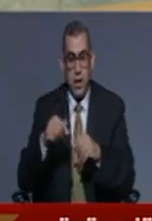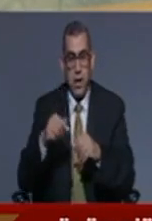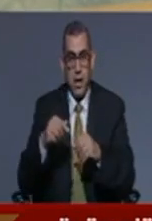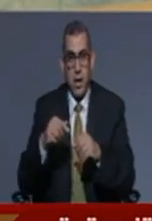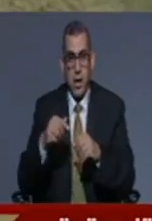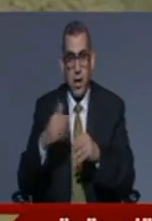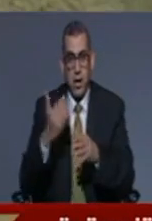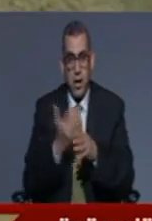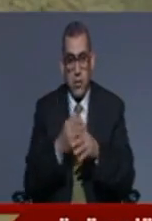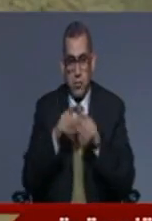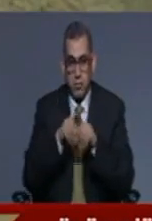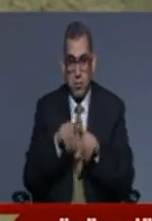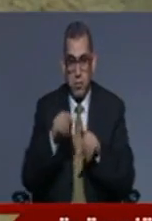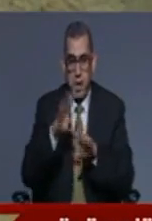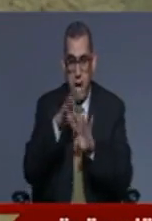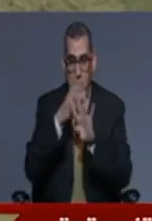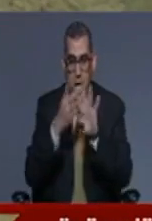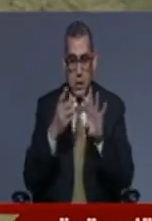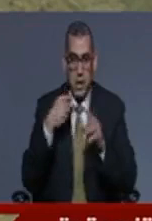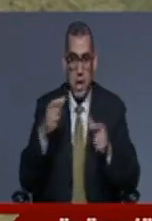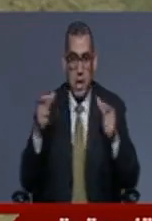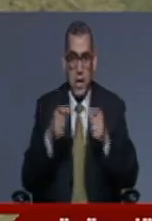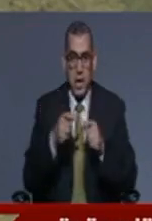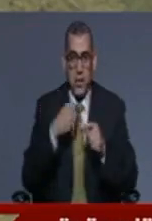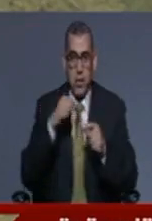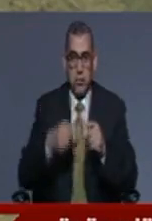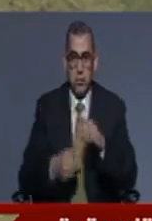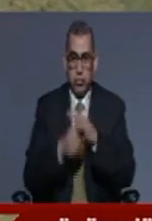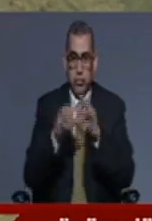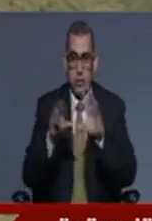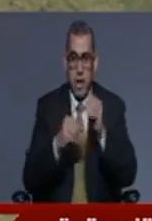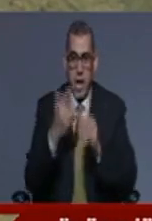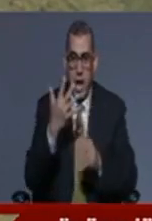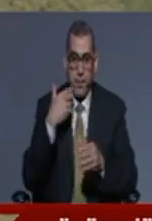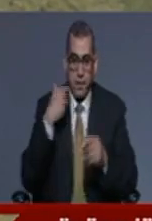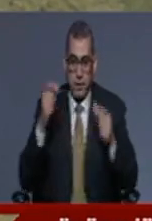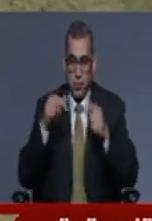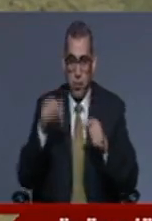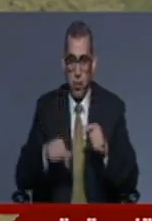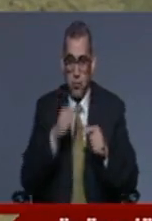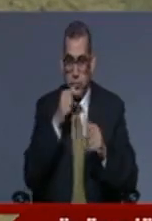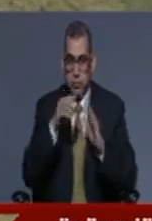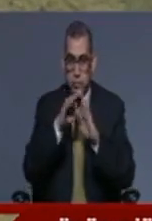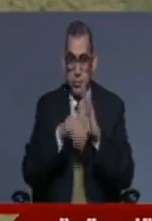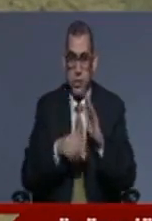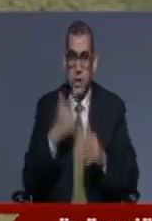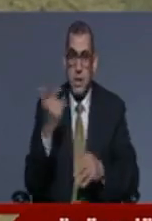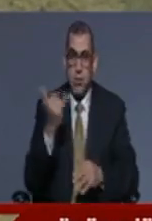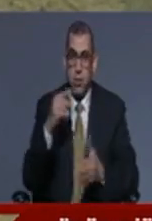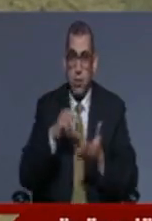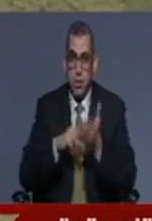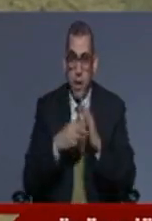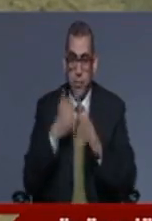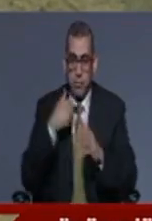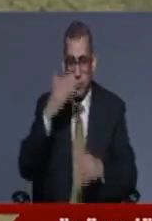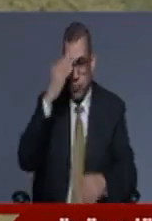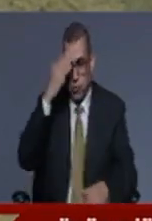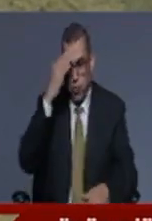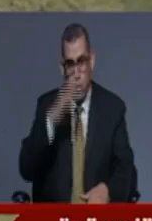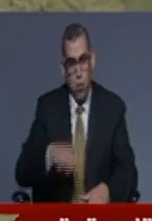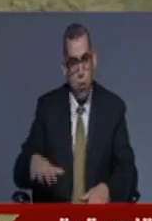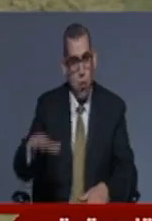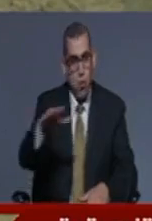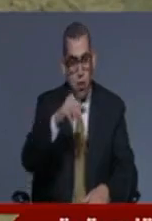وفقا لأجندة الاجتماع النصفي التنسيقي الخامس. ولهذا السبب أود أن أحييكم جميعا هنا اليوم،